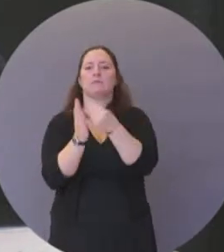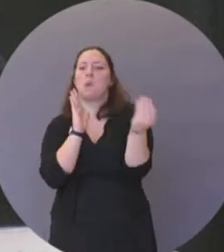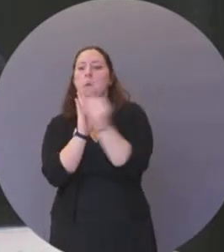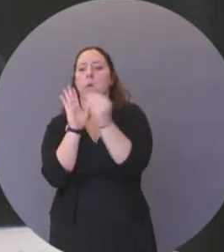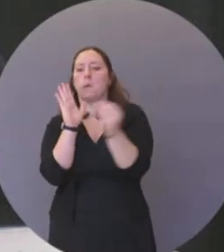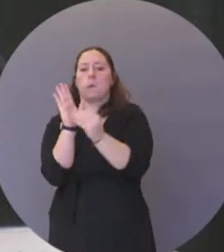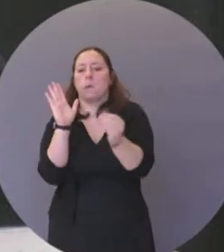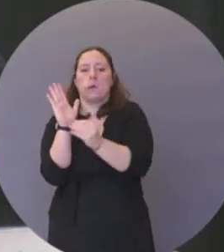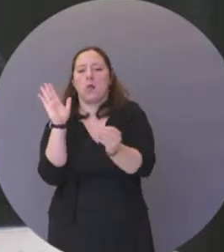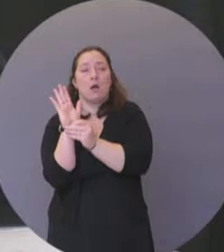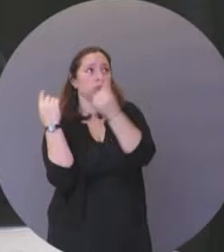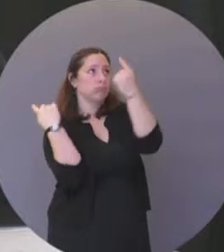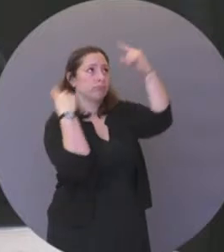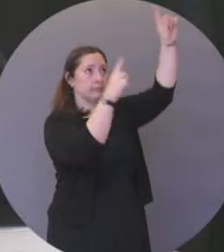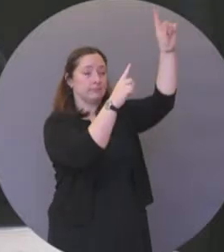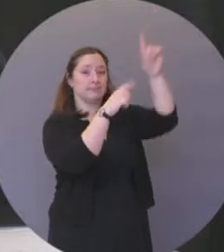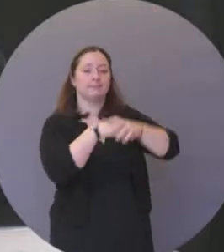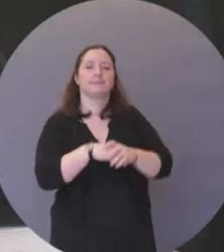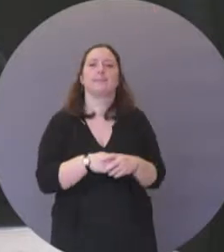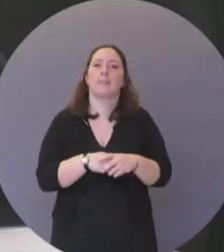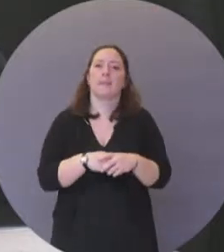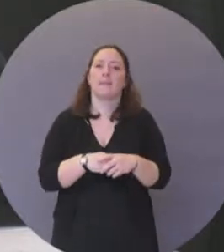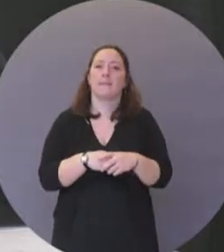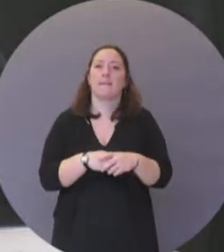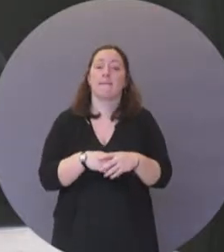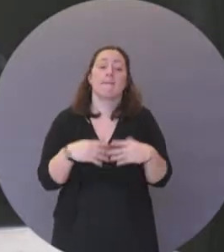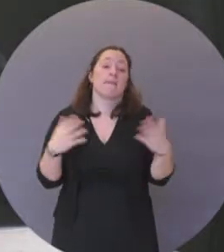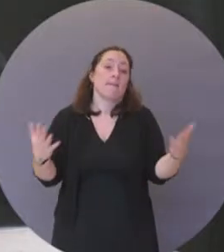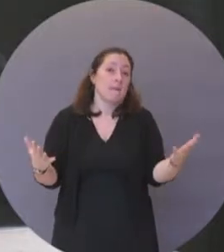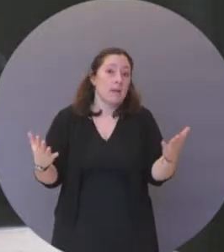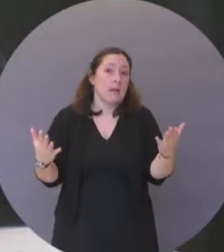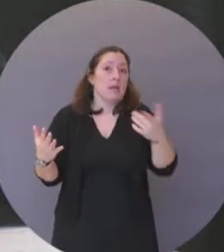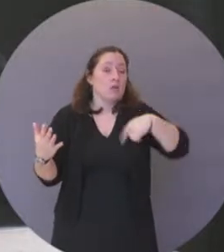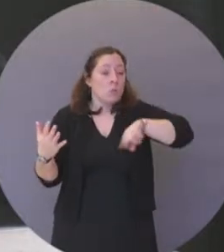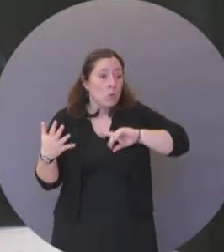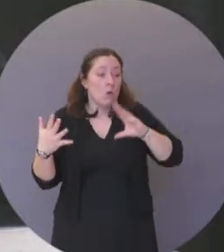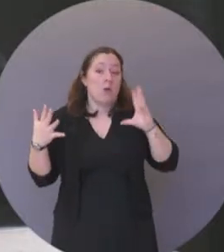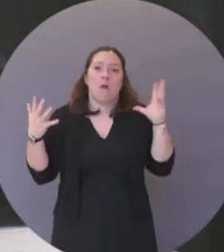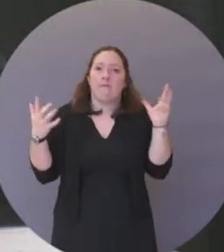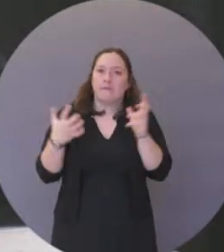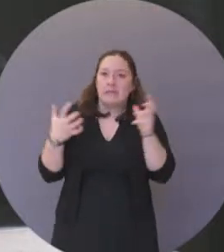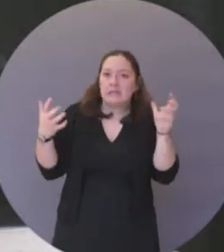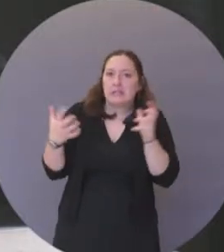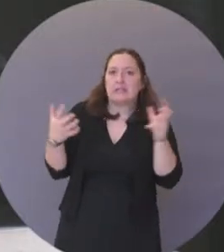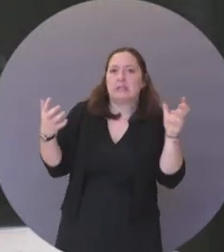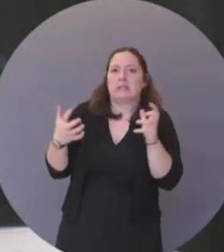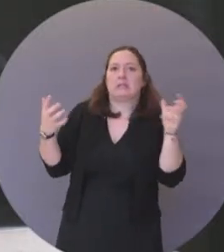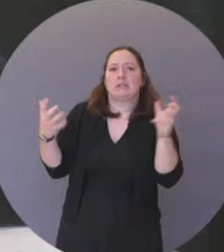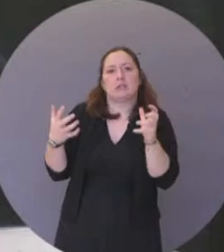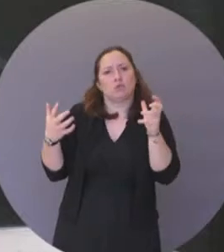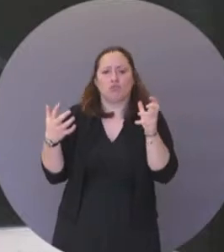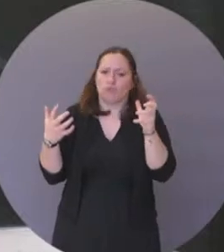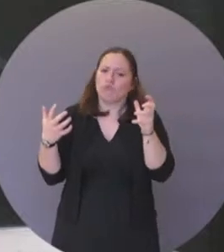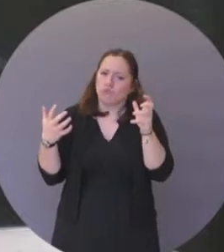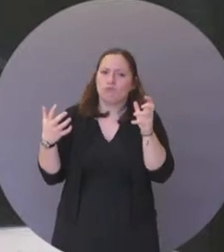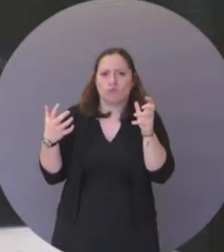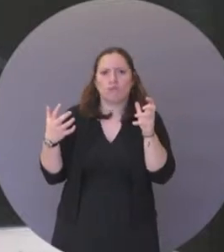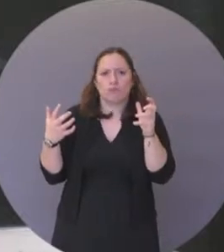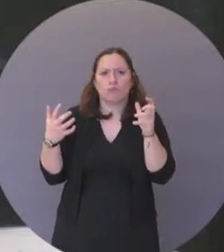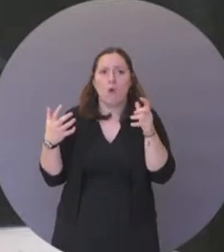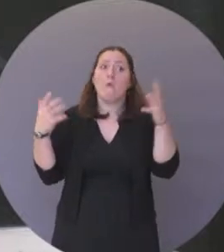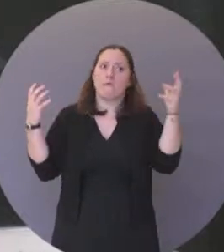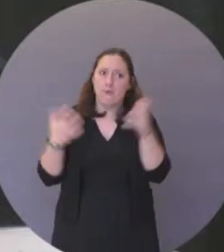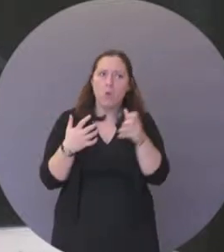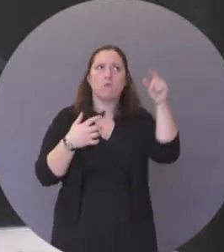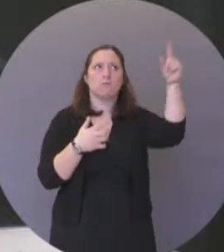plutôt le souhait affirmé et avec beaucoup de fermeté de pouvoir siéger dans